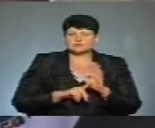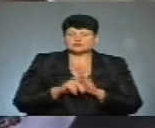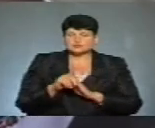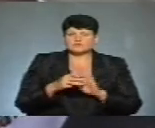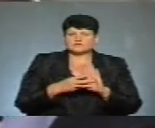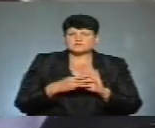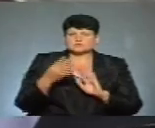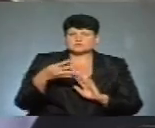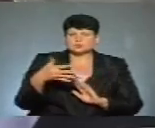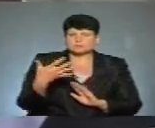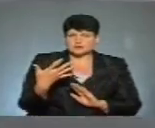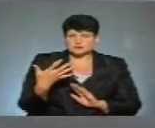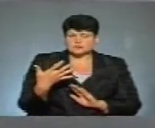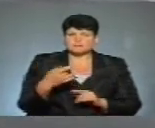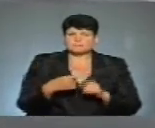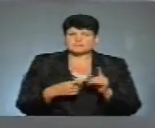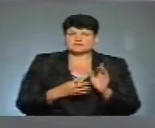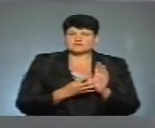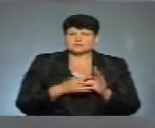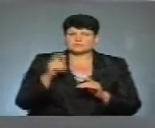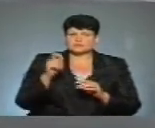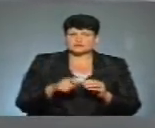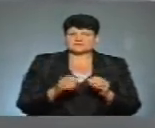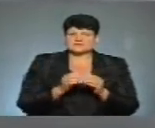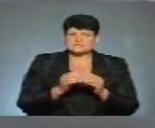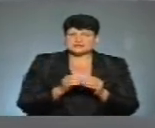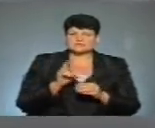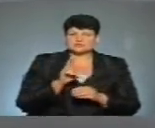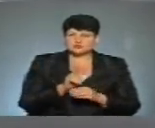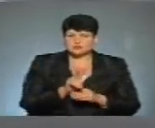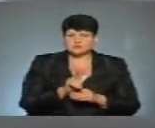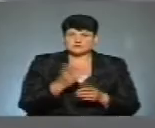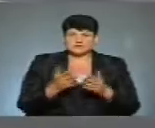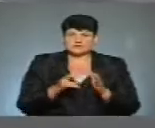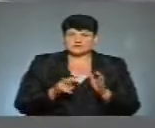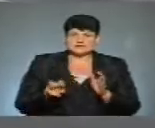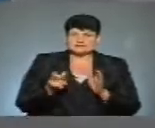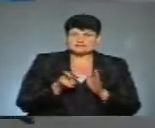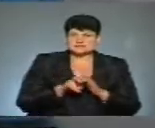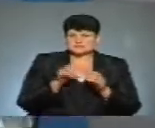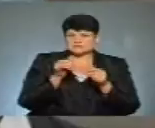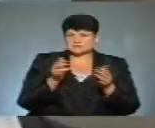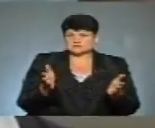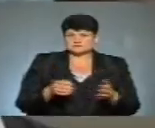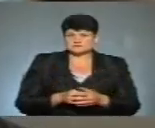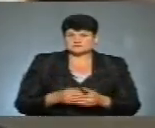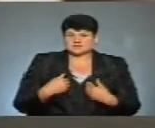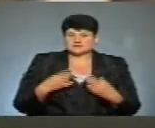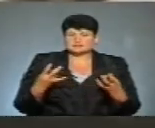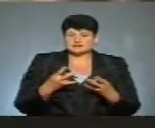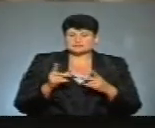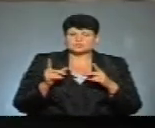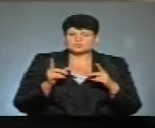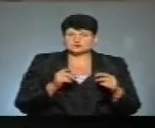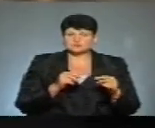о 8:45. О 8:30 під'їхав 10-й тролейбус для школярів, але сісти у нього хлопець не зміг. Мені треба добратися